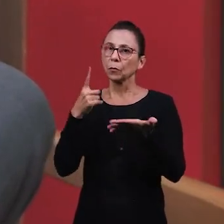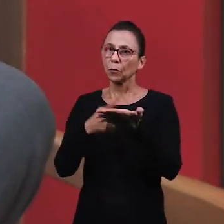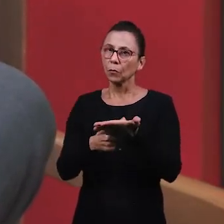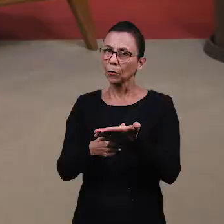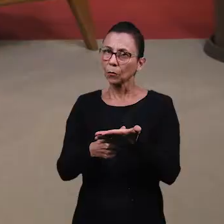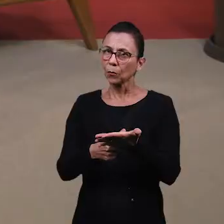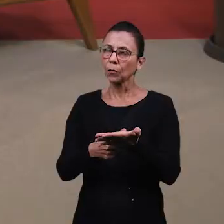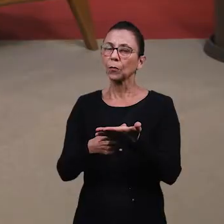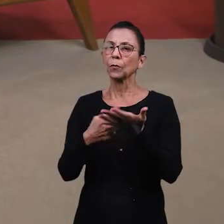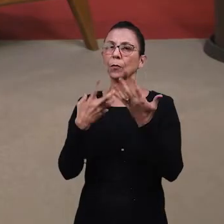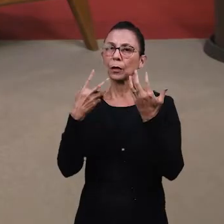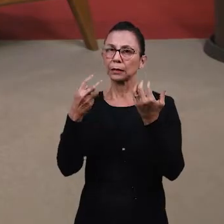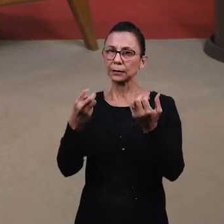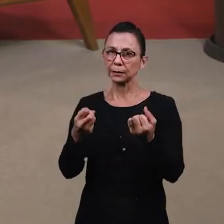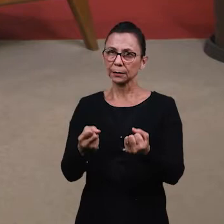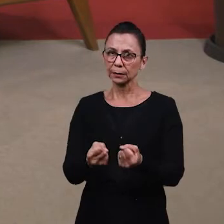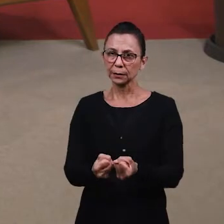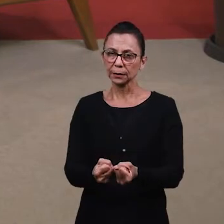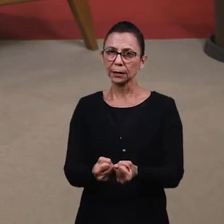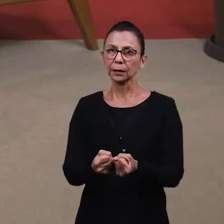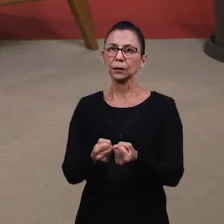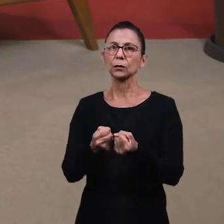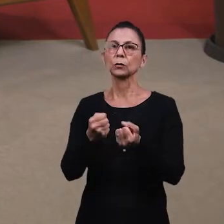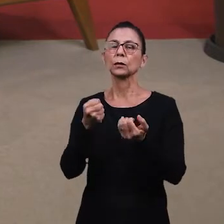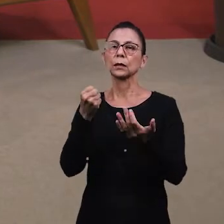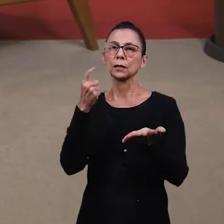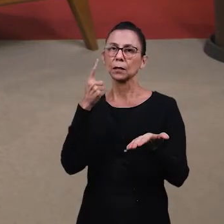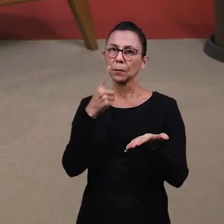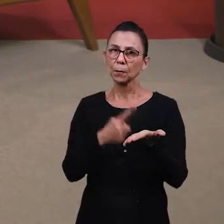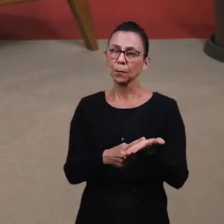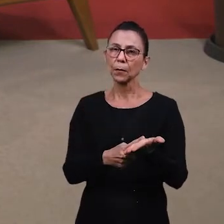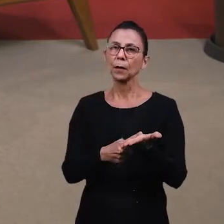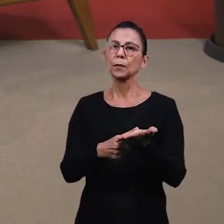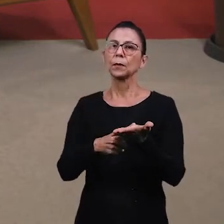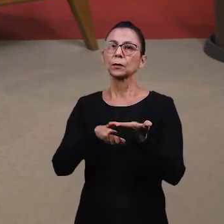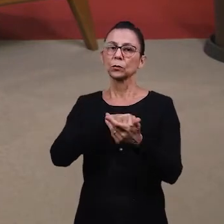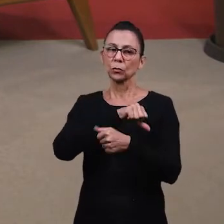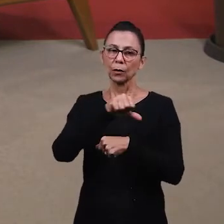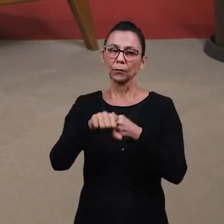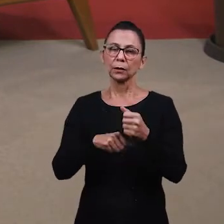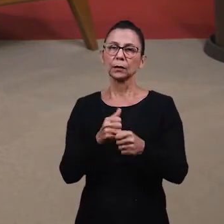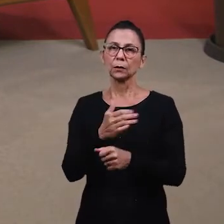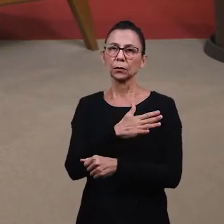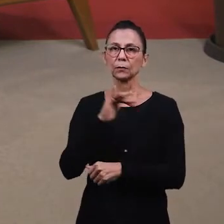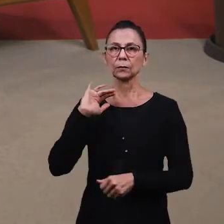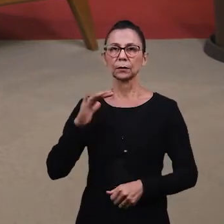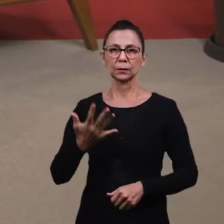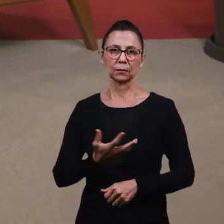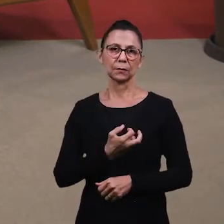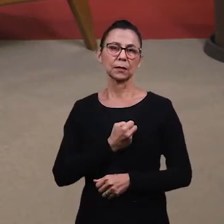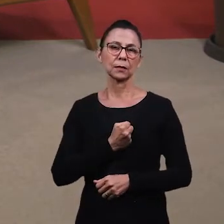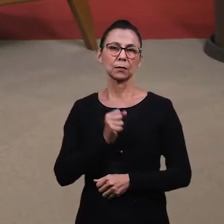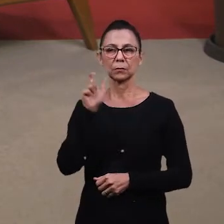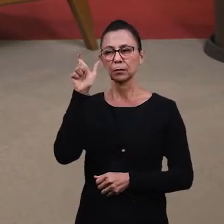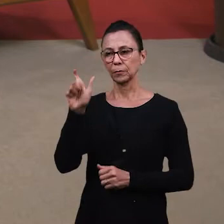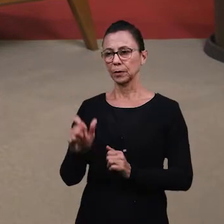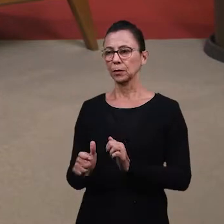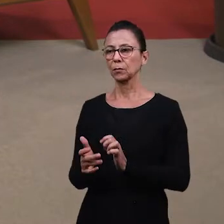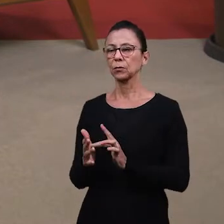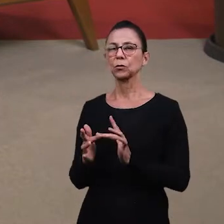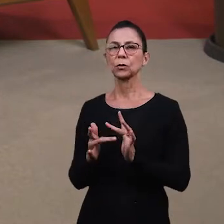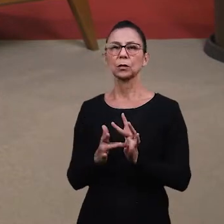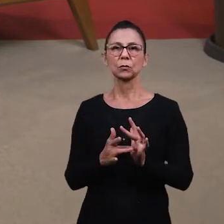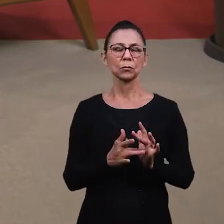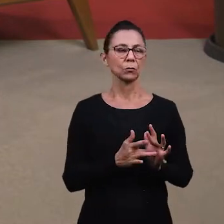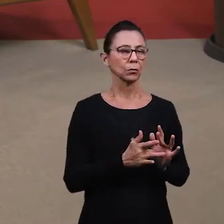fait derrière les jours passés ou des années à passer continue vivant dans mon cœur, que